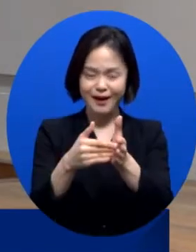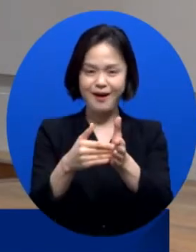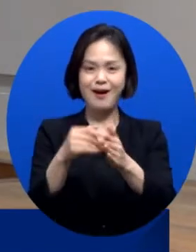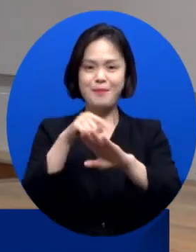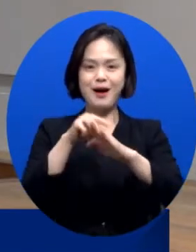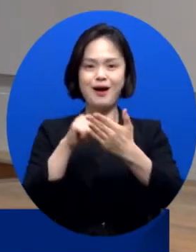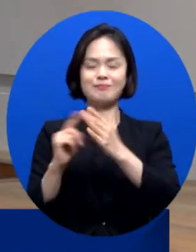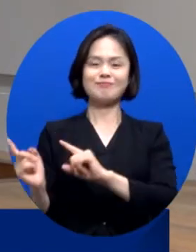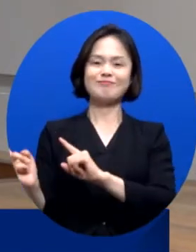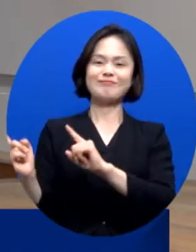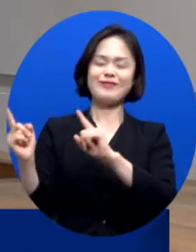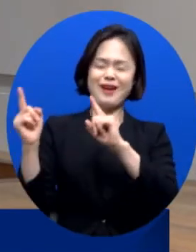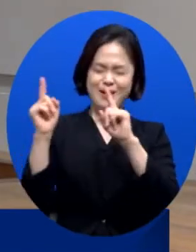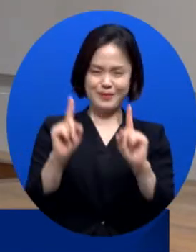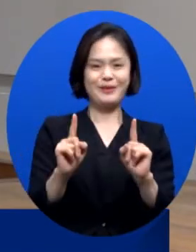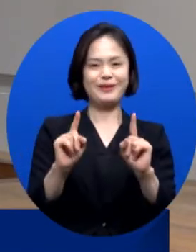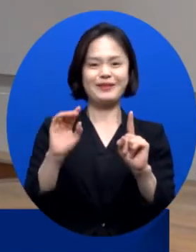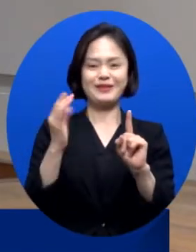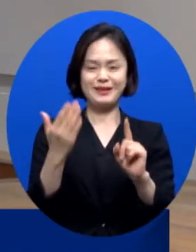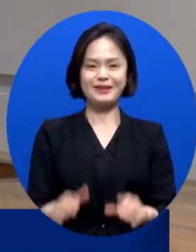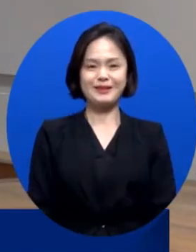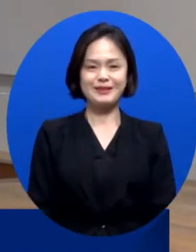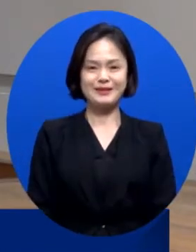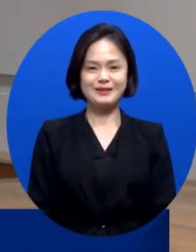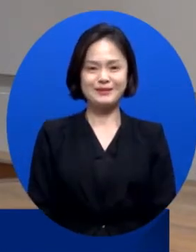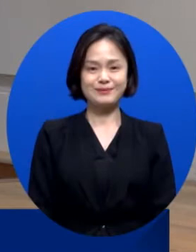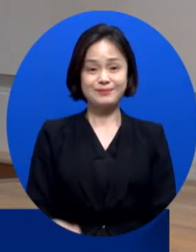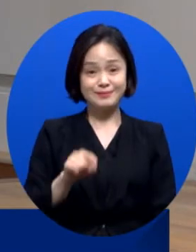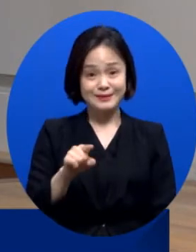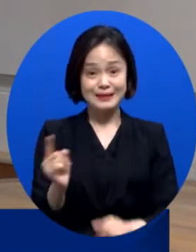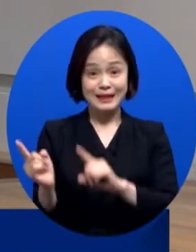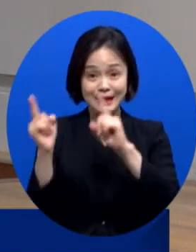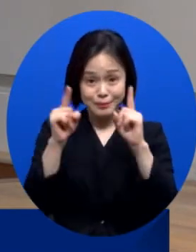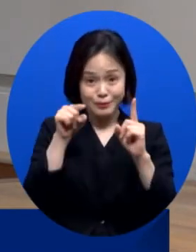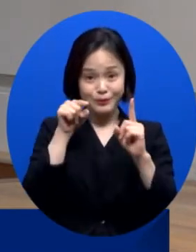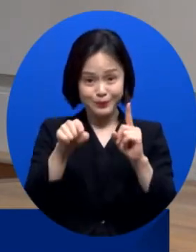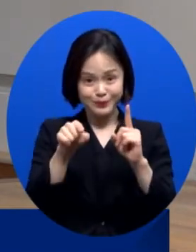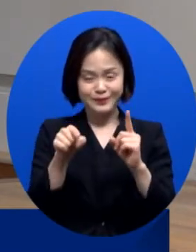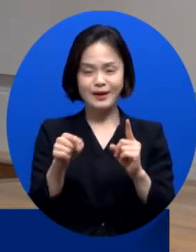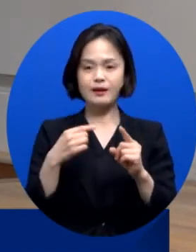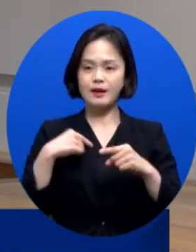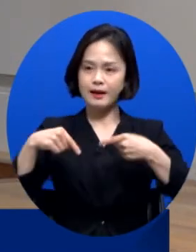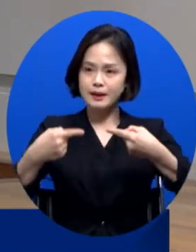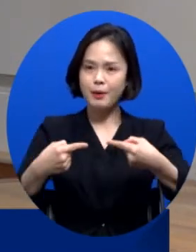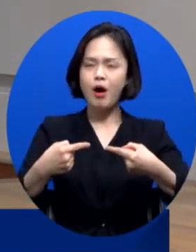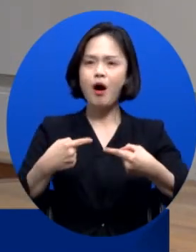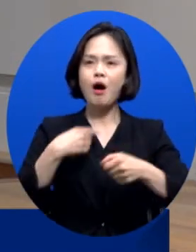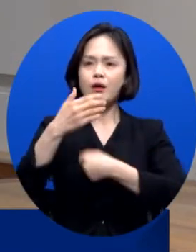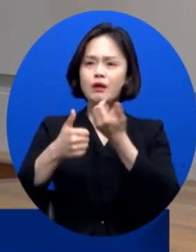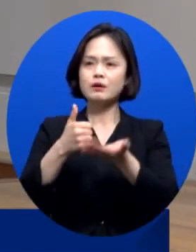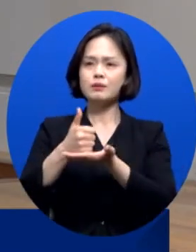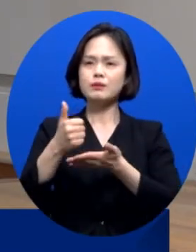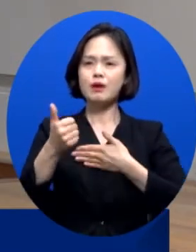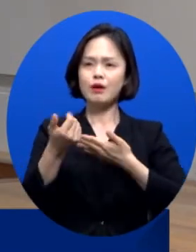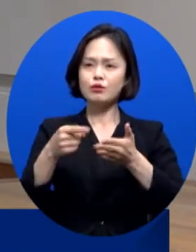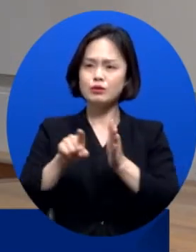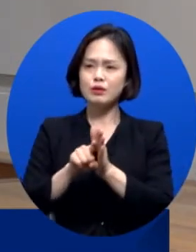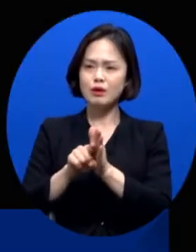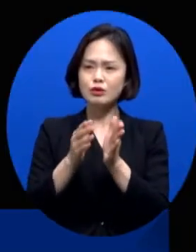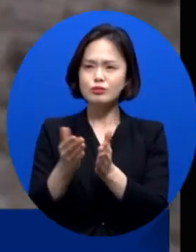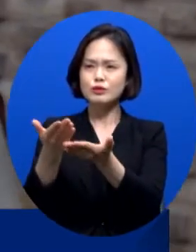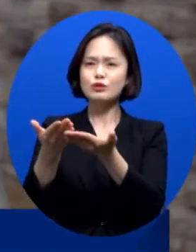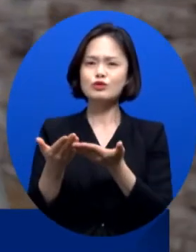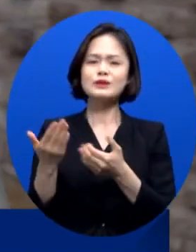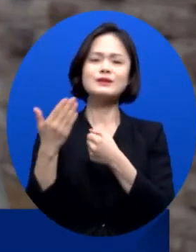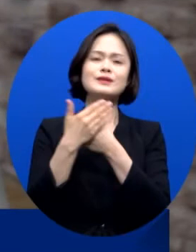부흥 어게인이 다른 사람을 위한 집회가 아니라 하나님이 저를 위해서 준비하신 아주 뜻깊은 은혜로운